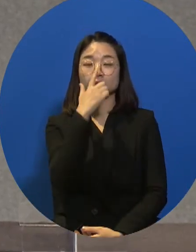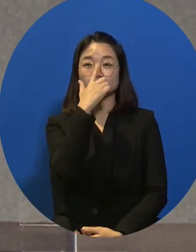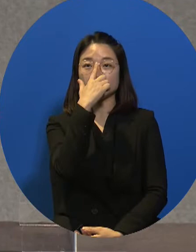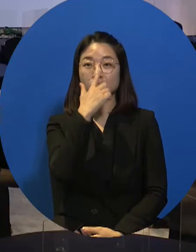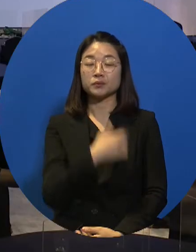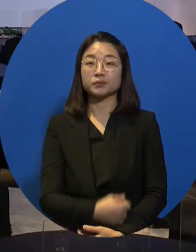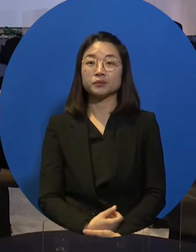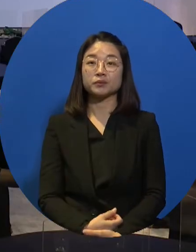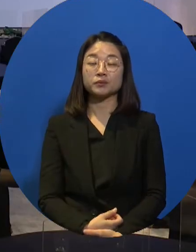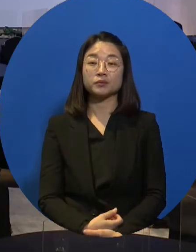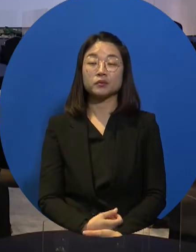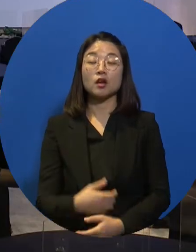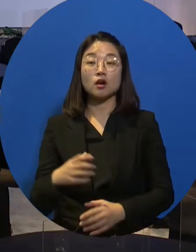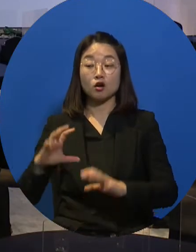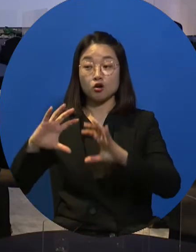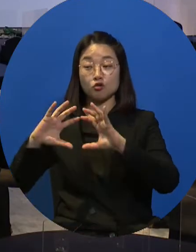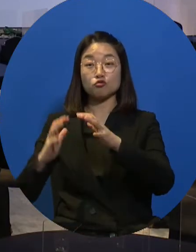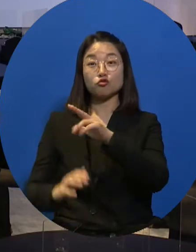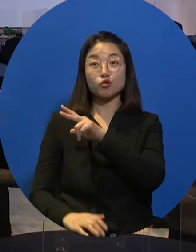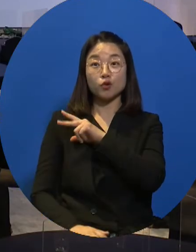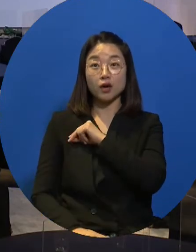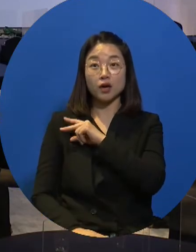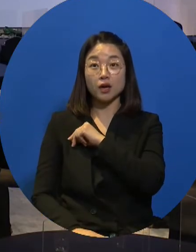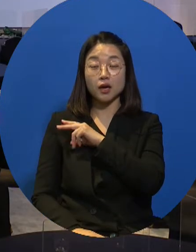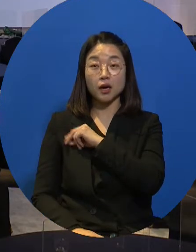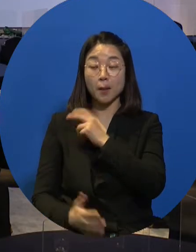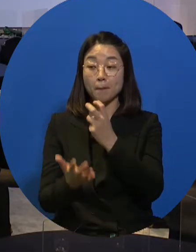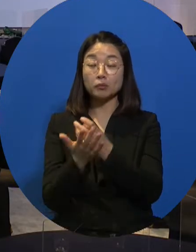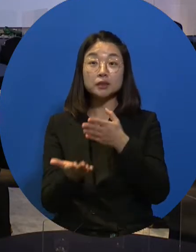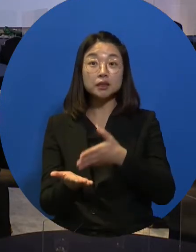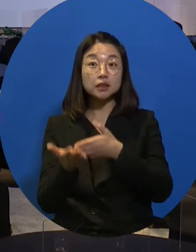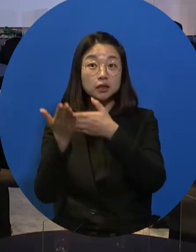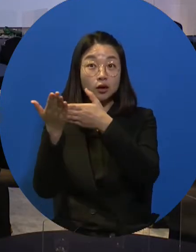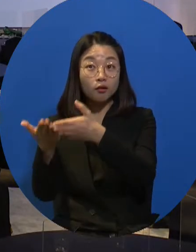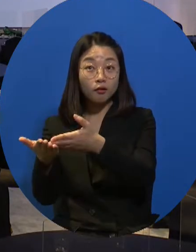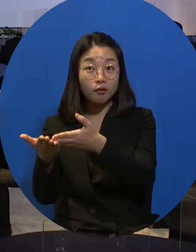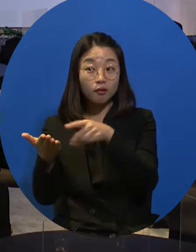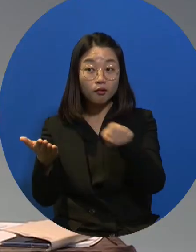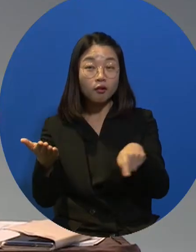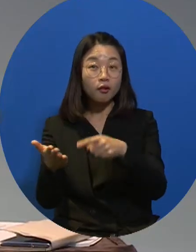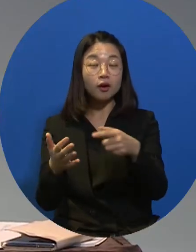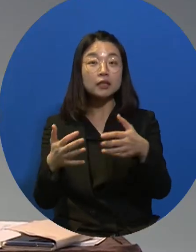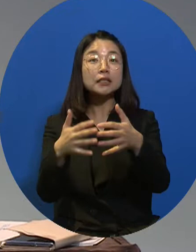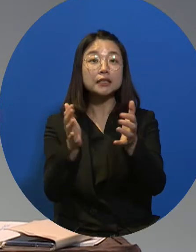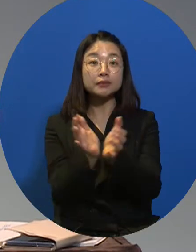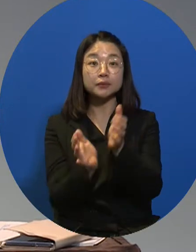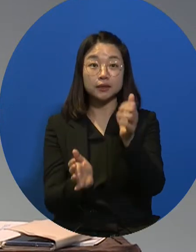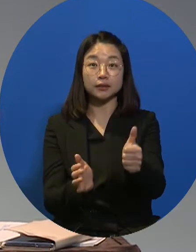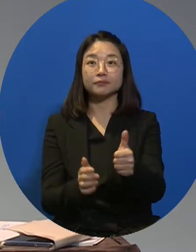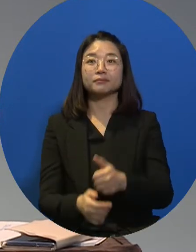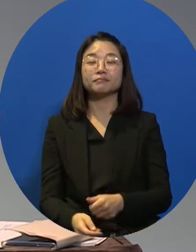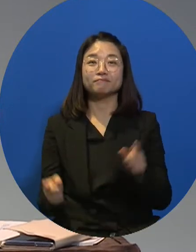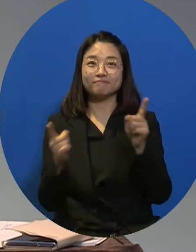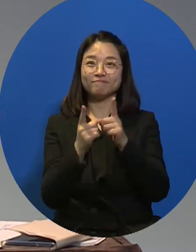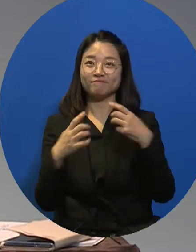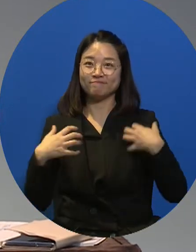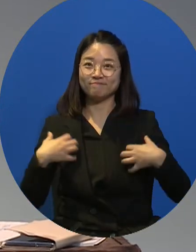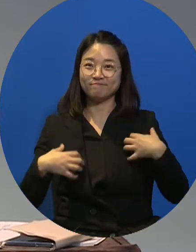네, 국회 입법조사처 정치행정조사실의 조규범 법제사법팀장님입니다. 반갑습니다.